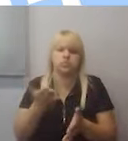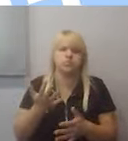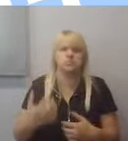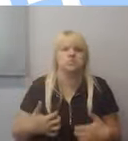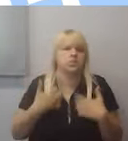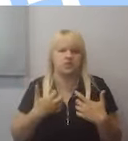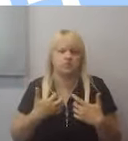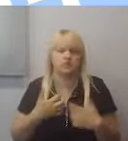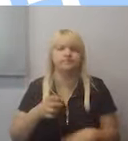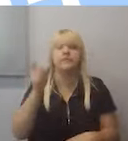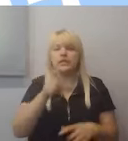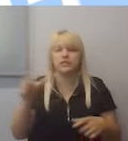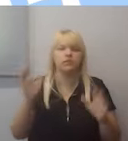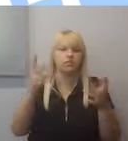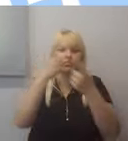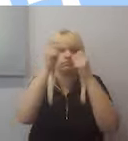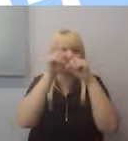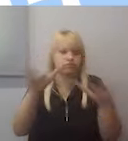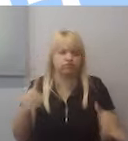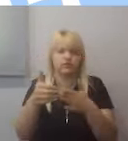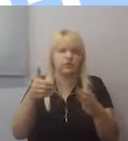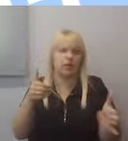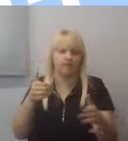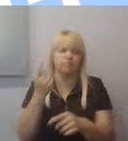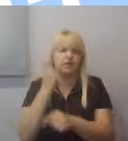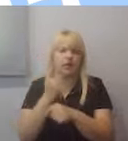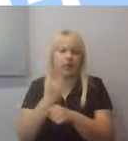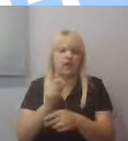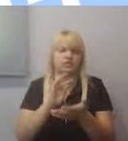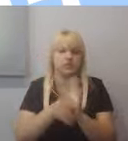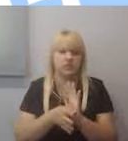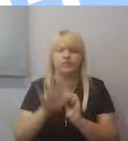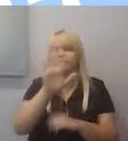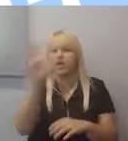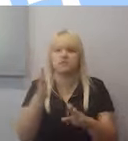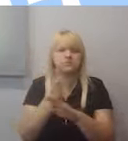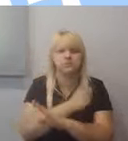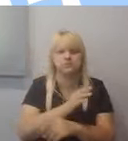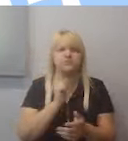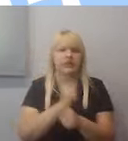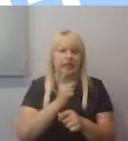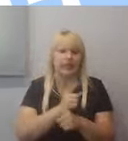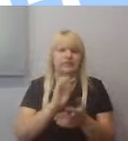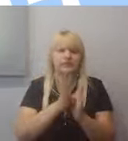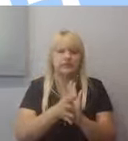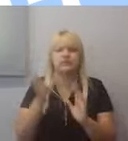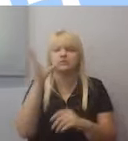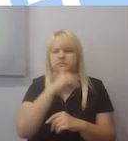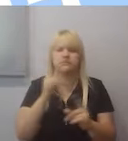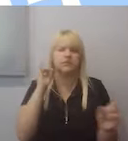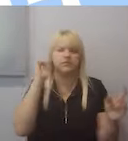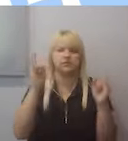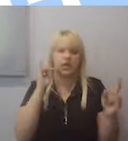informēti izmantojot valsts agrīnās brīdināšanas sistēmu valsts agrīnās brīdināšanas sistēmā ietilpst sirēnas kas ir